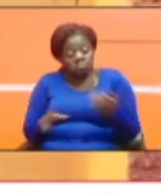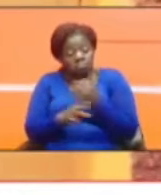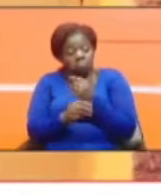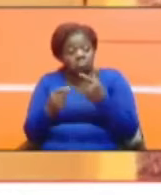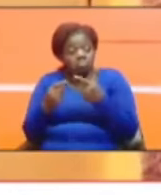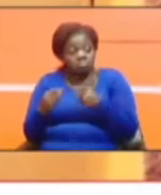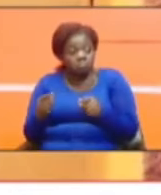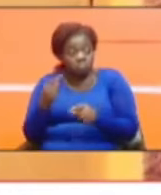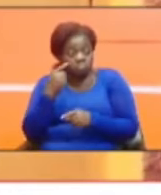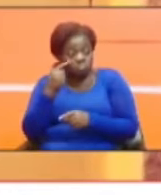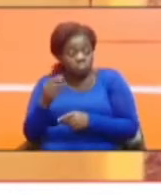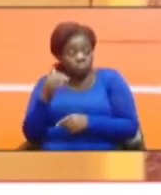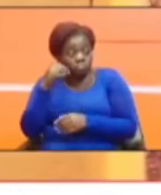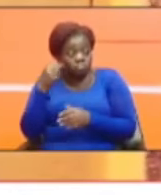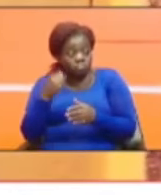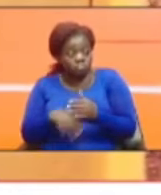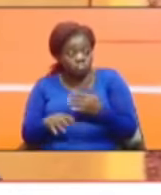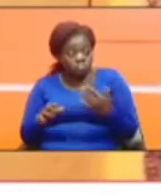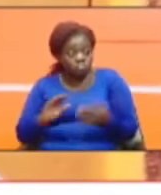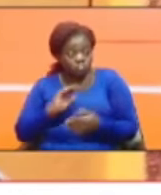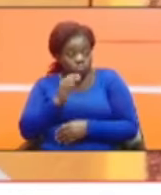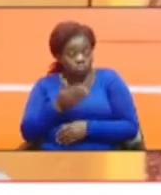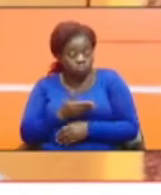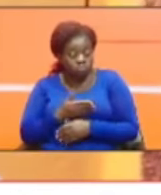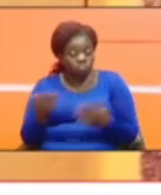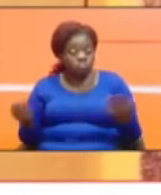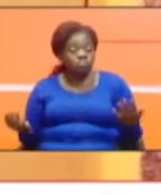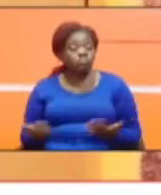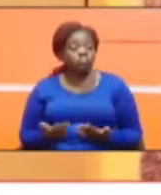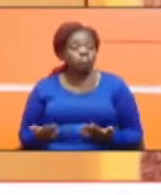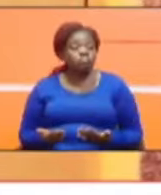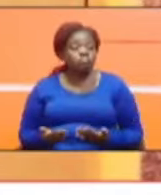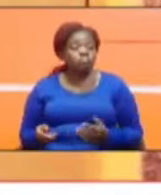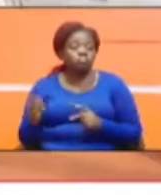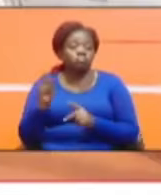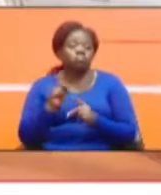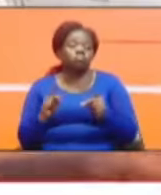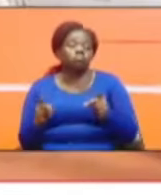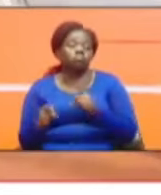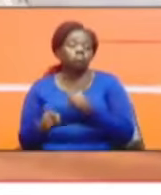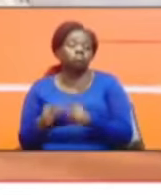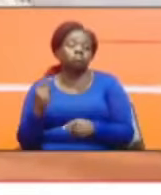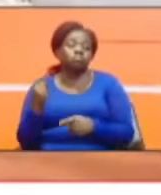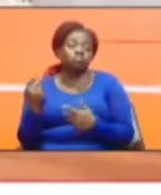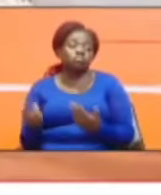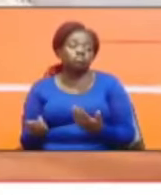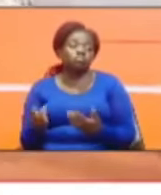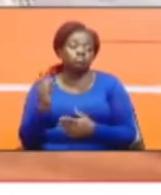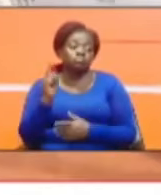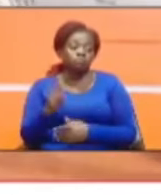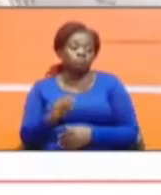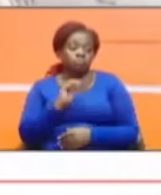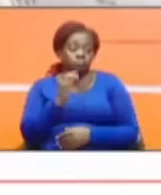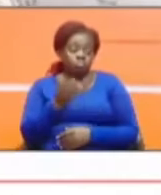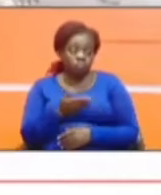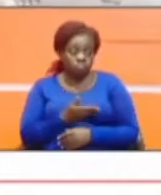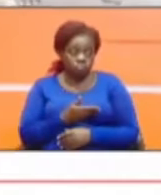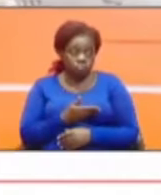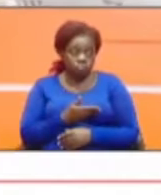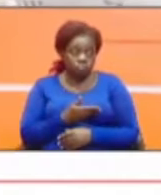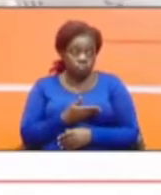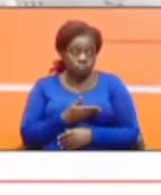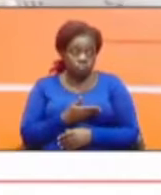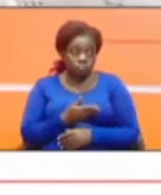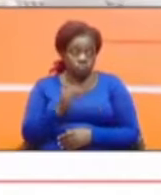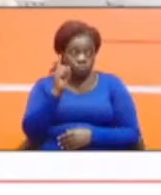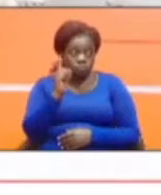ngenza okubeera awo nga nfuna essimu nti n'abakyala oliwo abantu babbesse wano. Kati ntuukidde ku mukyala abadde awo tumukyala